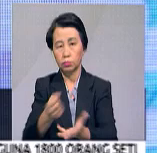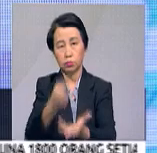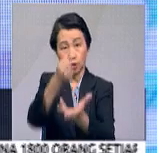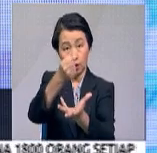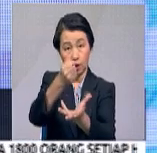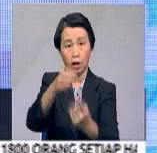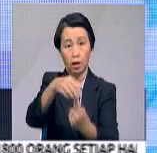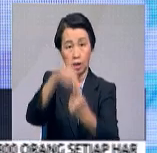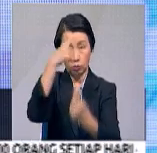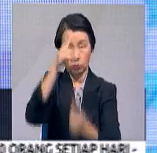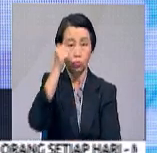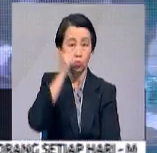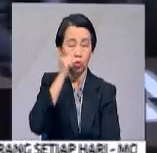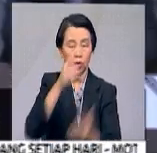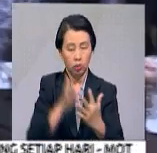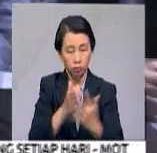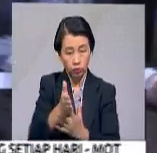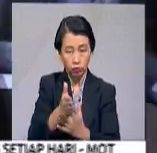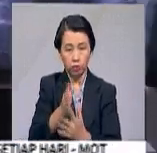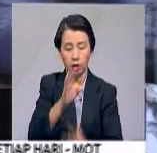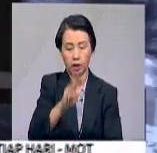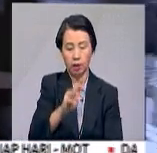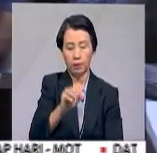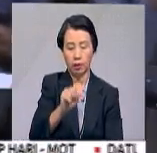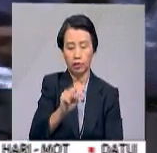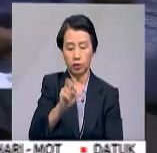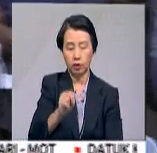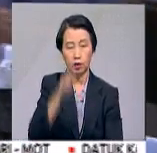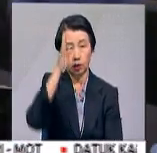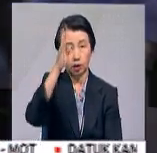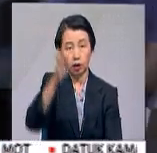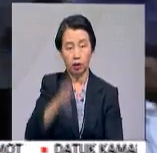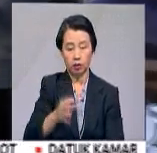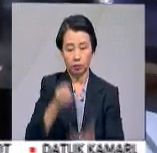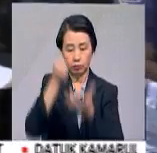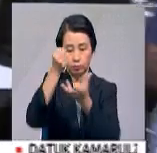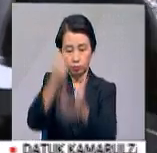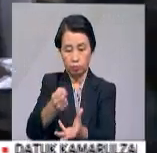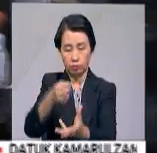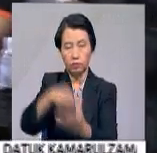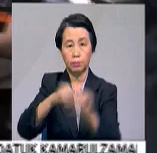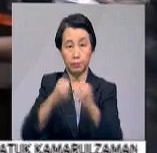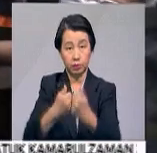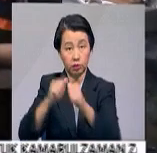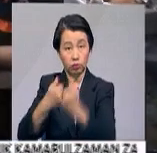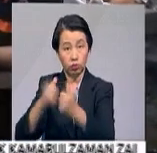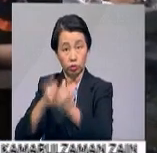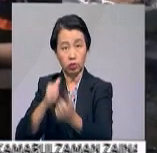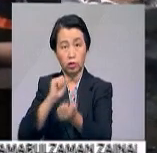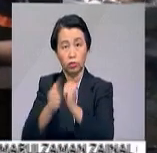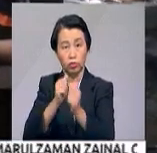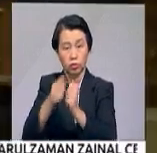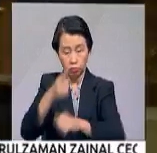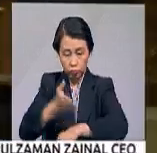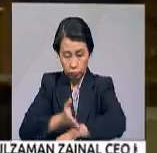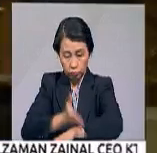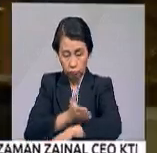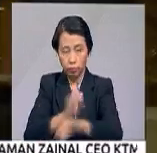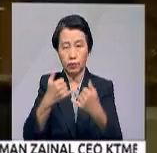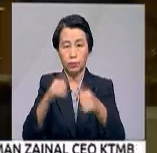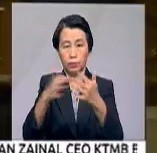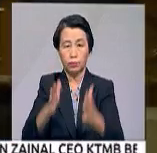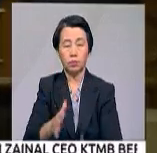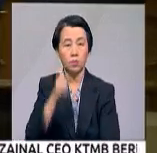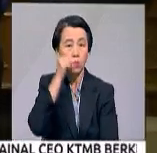khususnya untuk wanita menerusi Majlis Sukan Negara MSN yang akan disuntik ke dalam persatuan-persatuan sukan bagi memperkasakan atlet